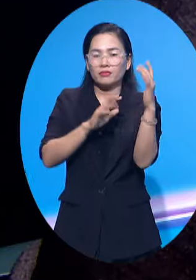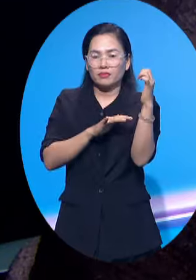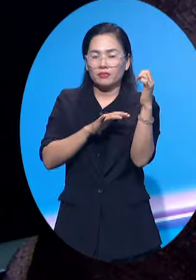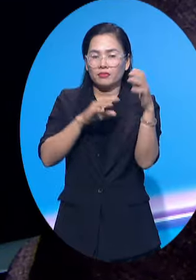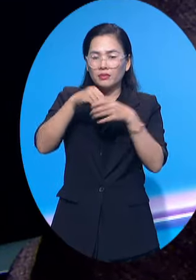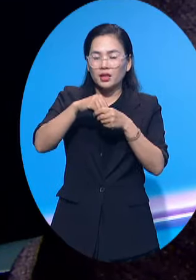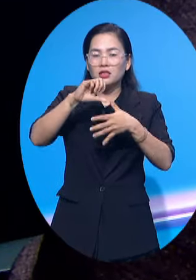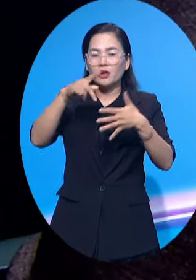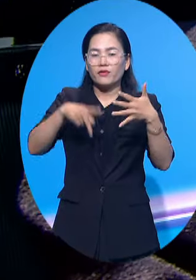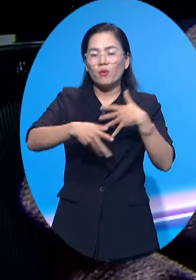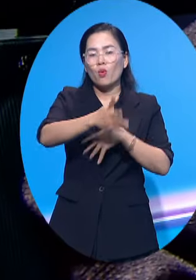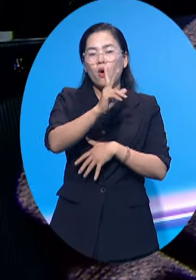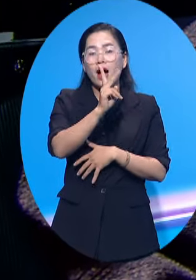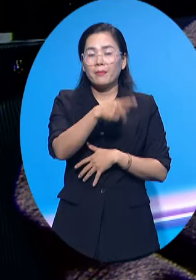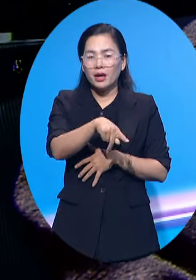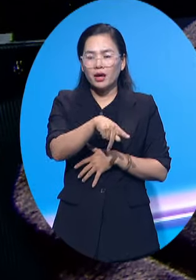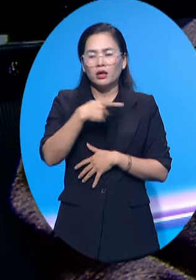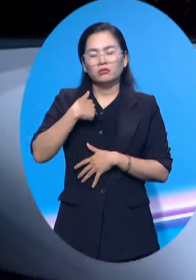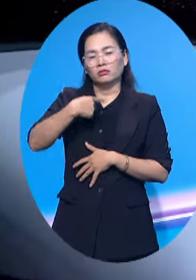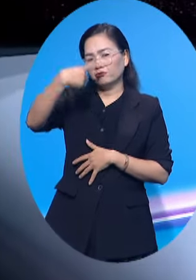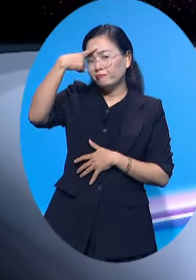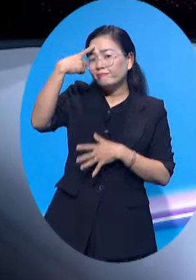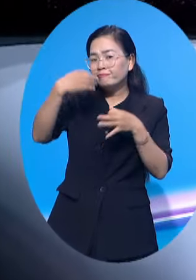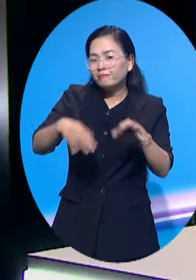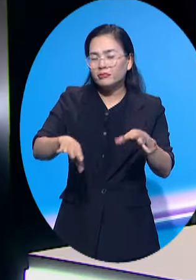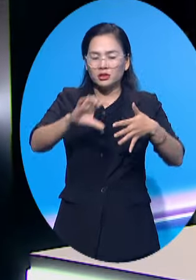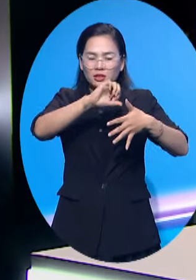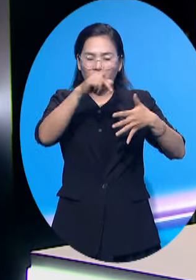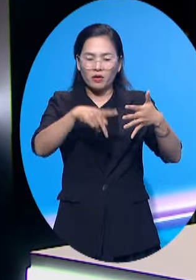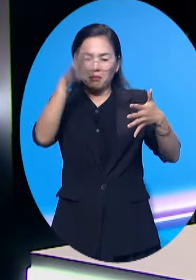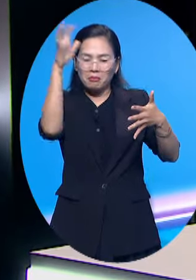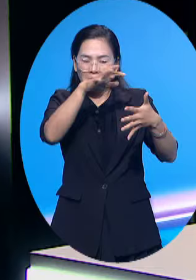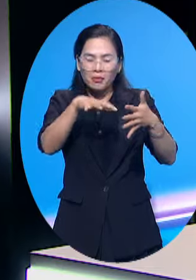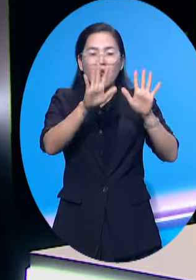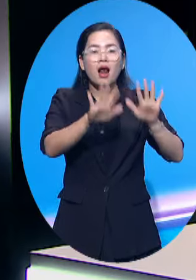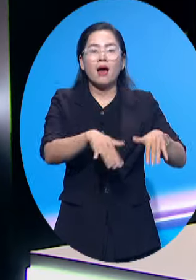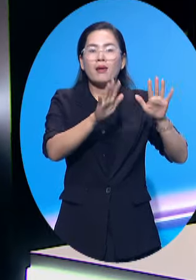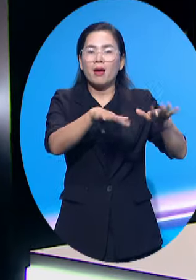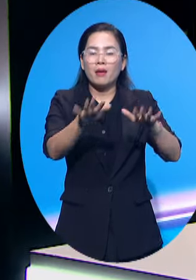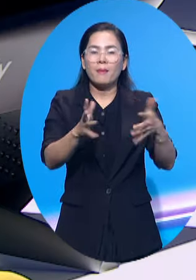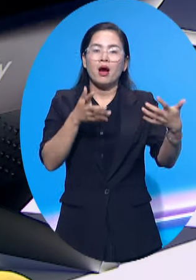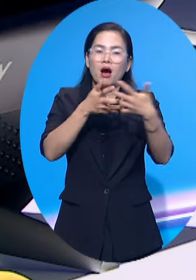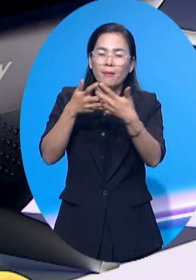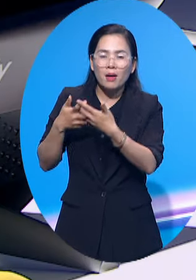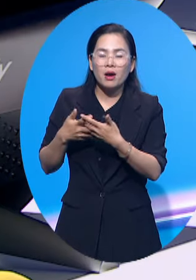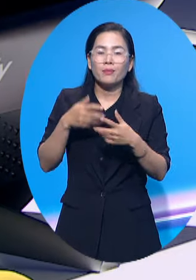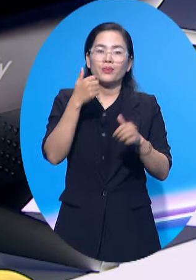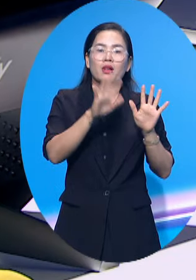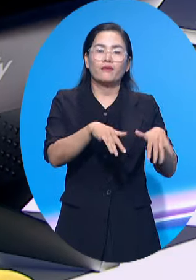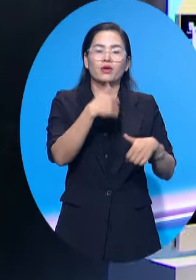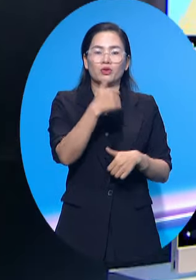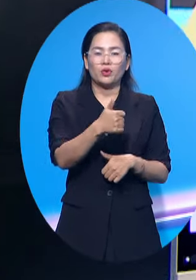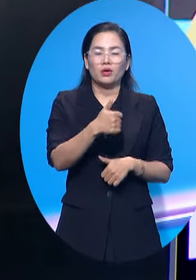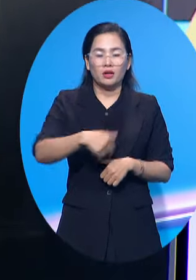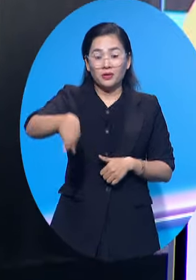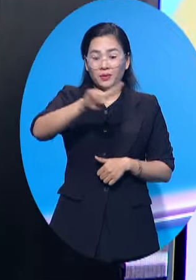sản phẩm công nghệ của HP, thì chúng tôi sẽ tin rằng chúng tôi mang ra những cái sản phẩm tăng được hiệu suất làm việc cũng như là thay cách chúng ta